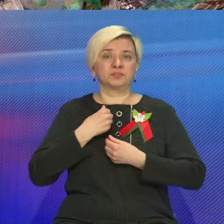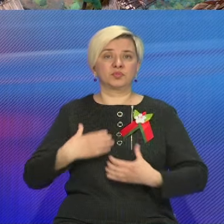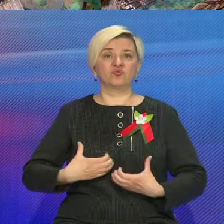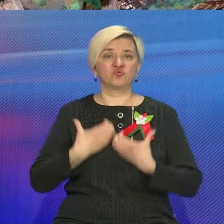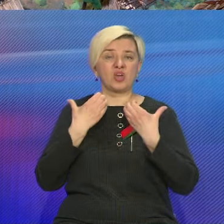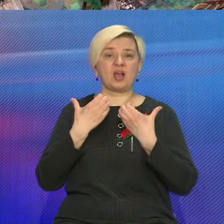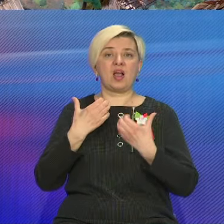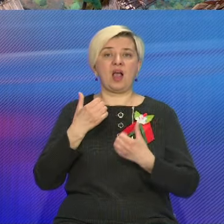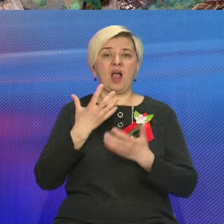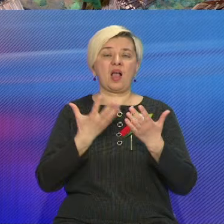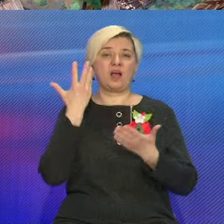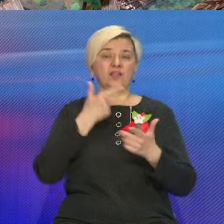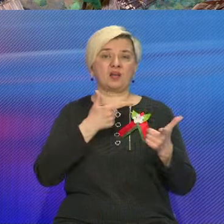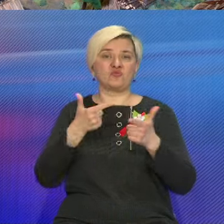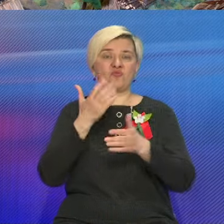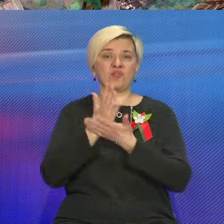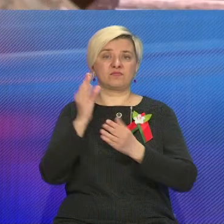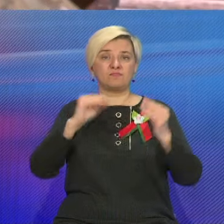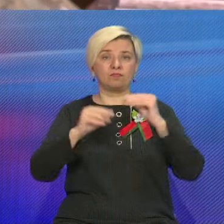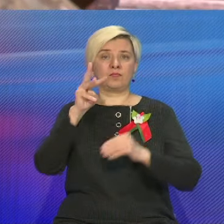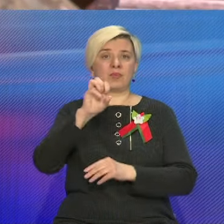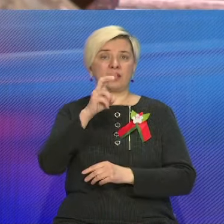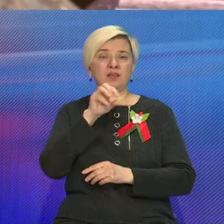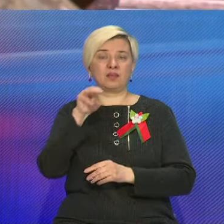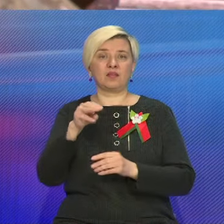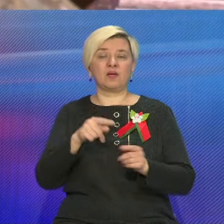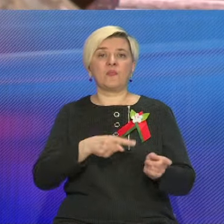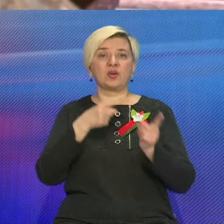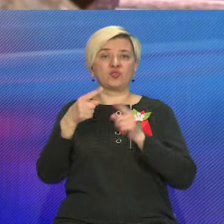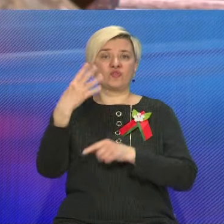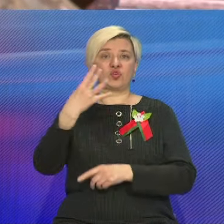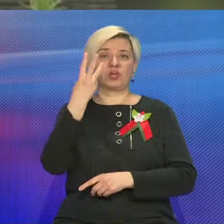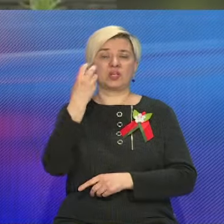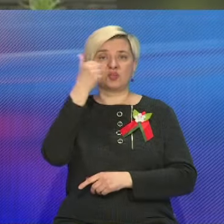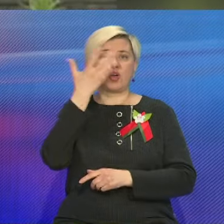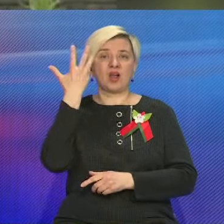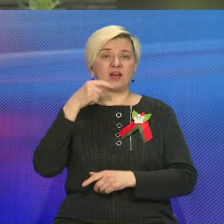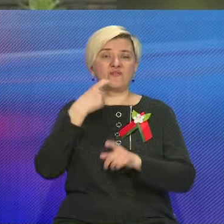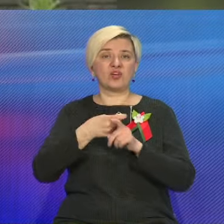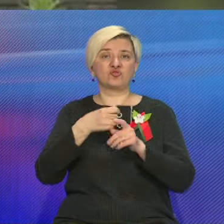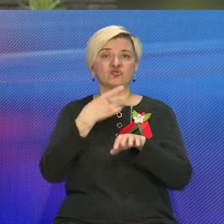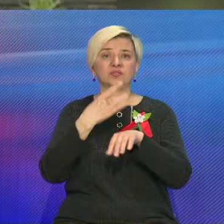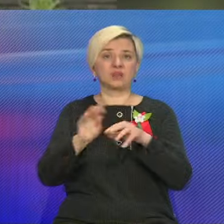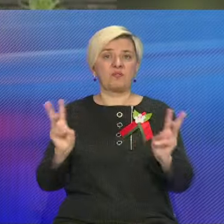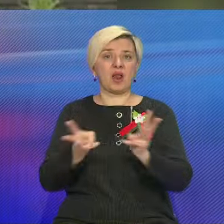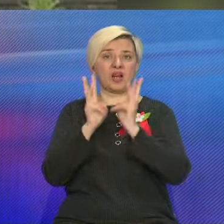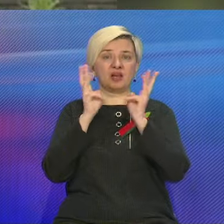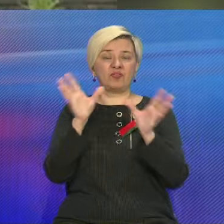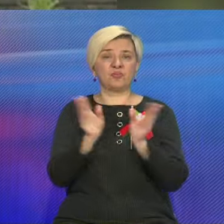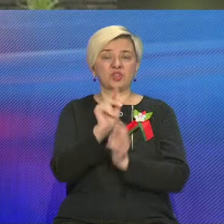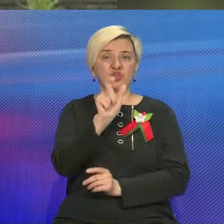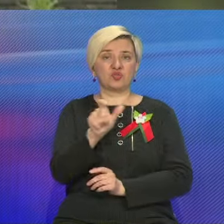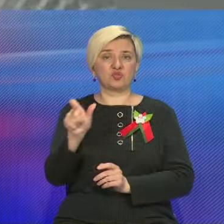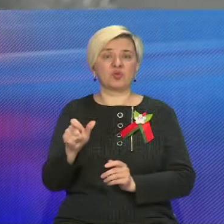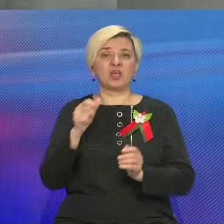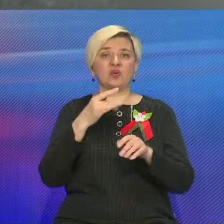існавання вёскі Шавулічы пераносяць у 43-й год, калі немцы спалілі яе разам з жыхарамі. Раніцай 7 ліпеня фашысты знішчылі